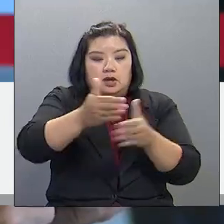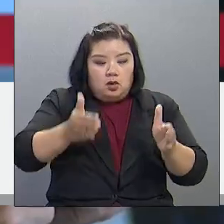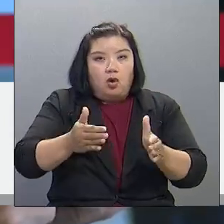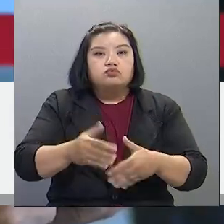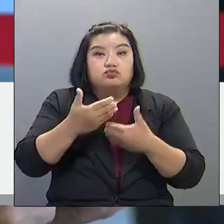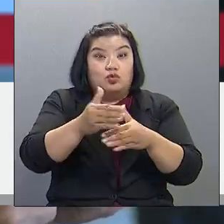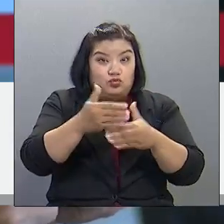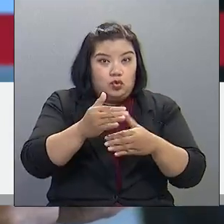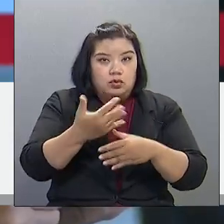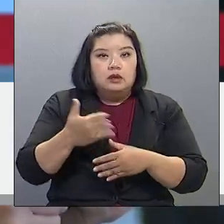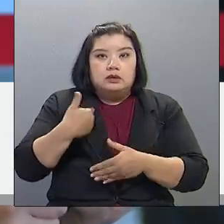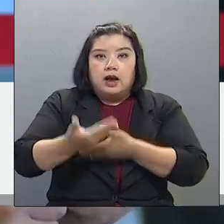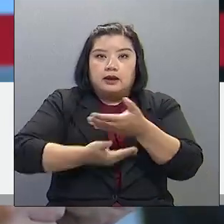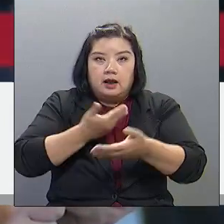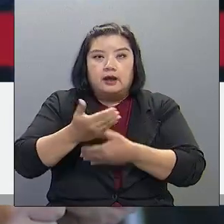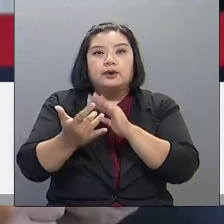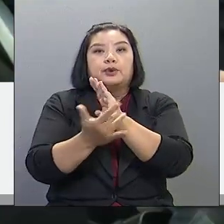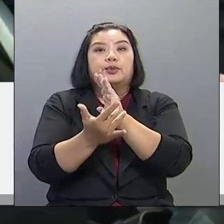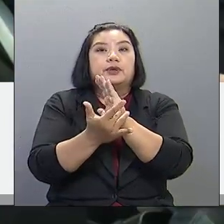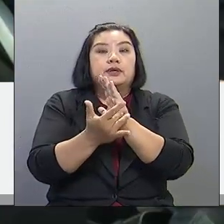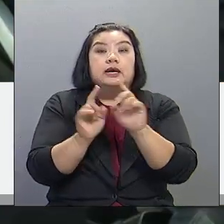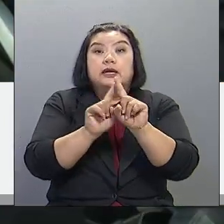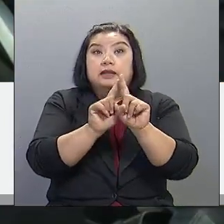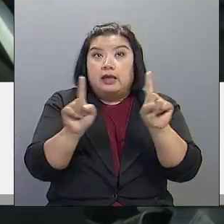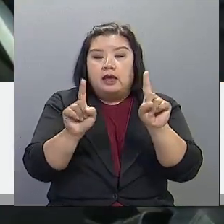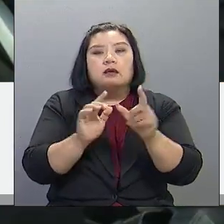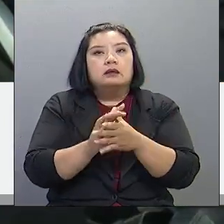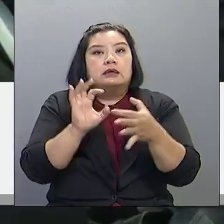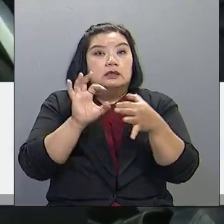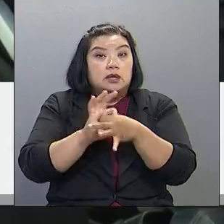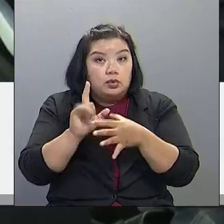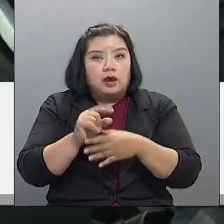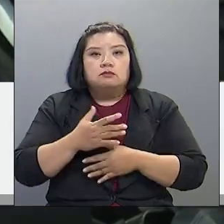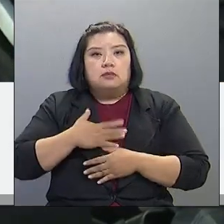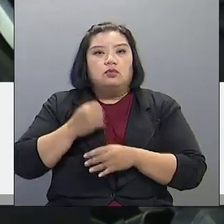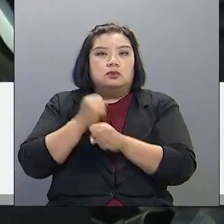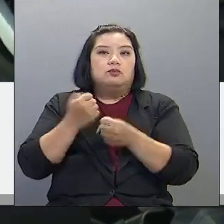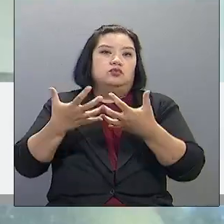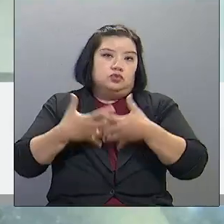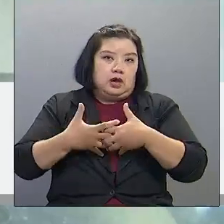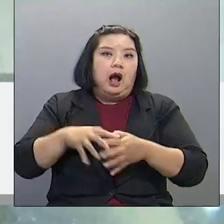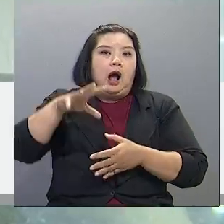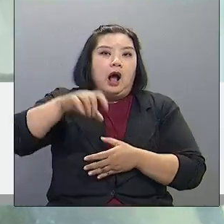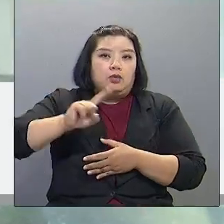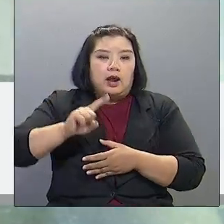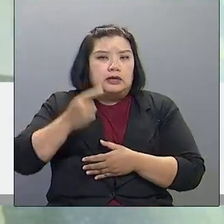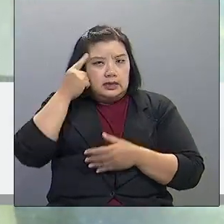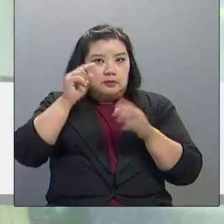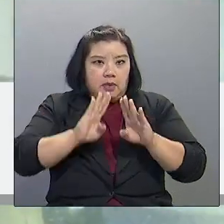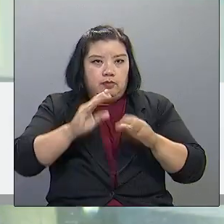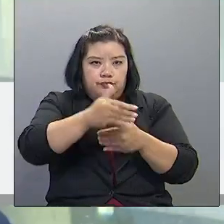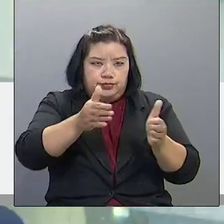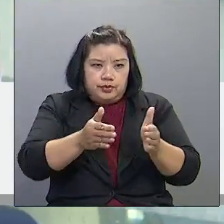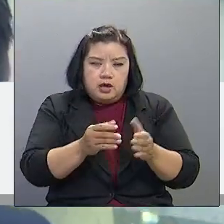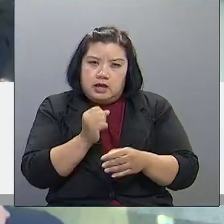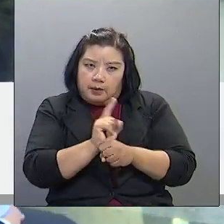มไปถึงอีคอมเมิร์ซด้วยเช่นกันค่ะและอีกปัจจัยหนึ่งนะคะก็คือการปรับตัวของผู้ผลิตค่ะที่หันมาใช้นวัตกรรมการออกแบบและมีแนวทางการบริ